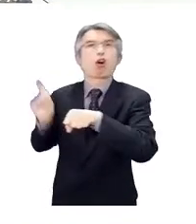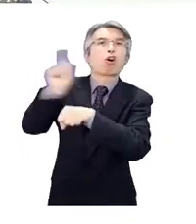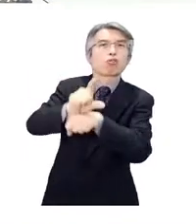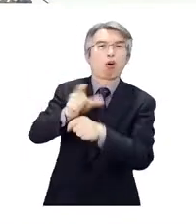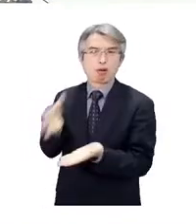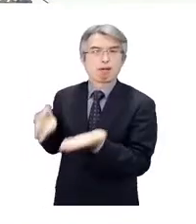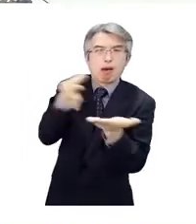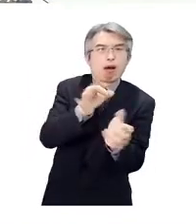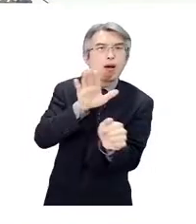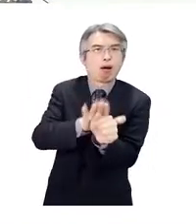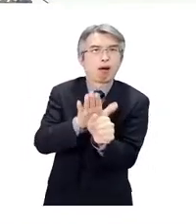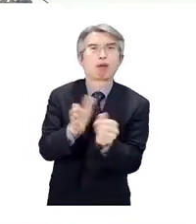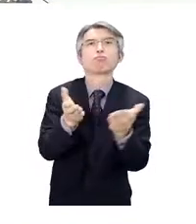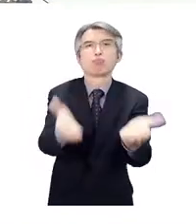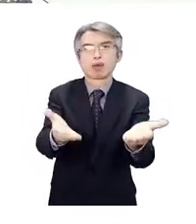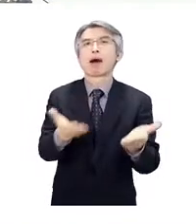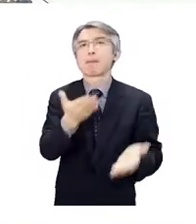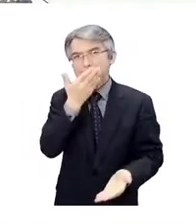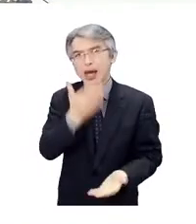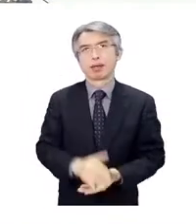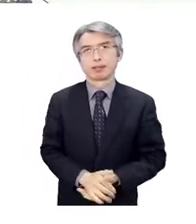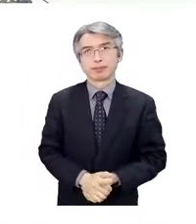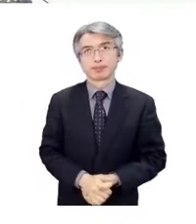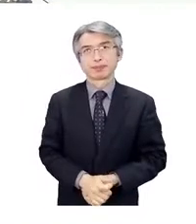수 있었습니다.